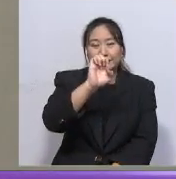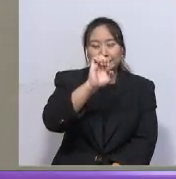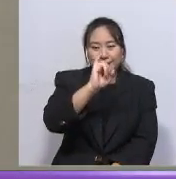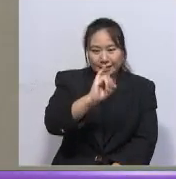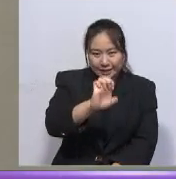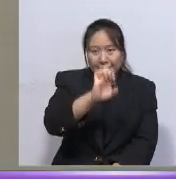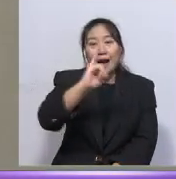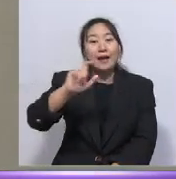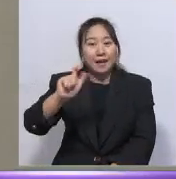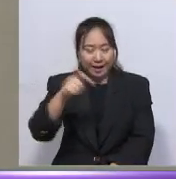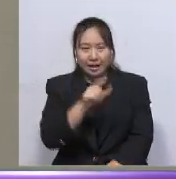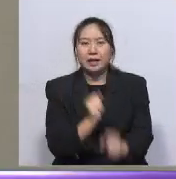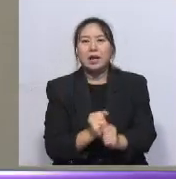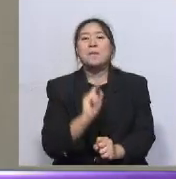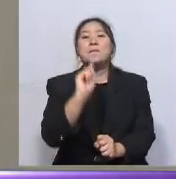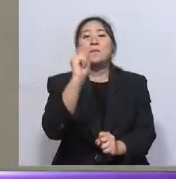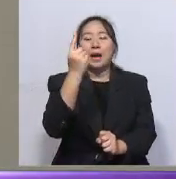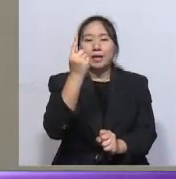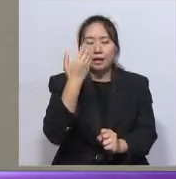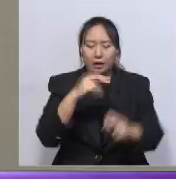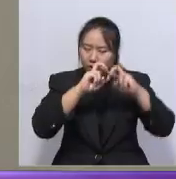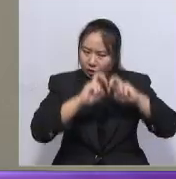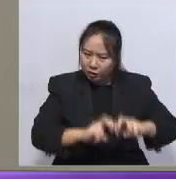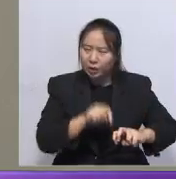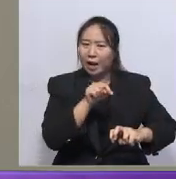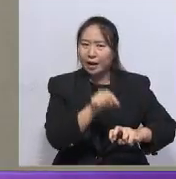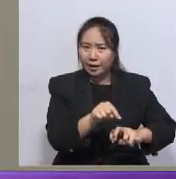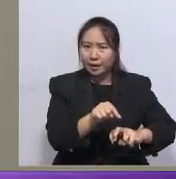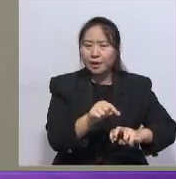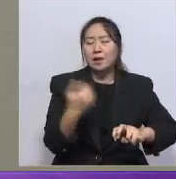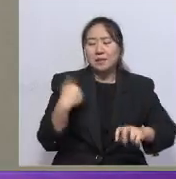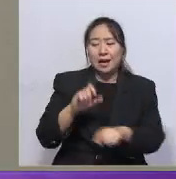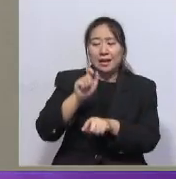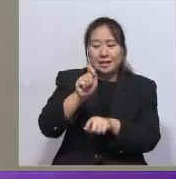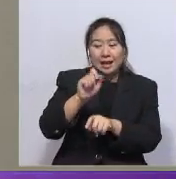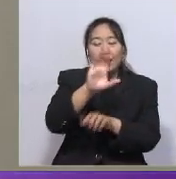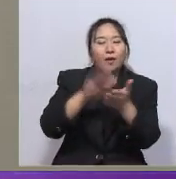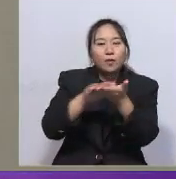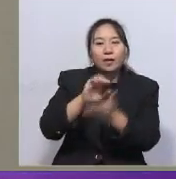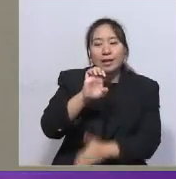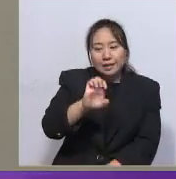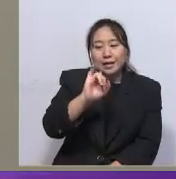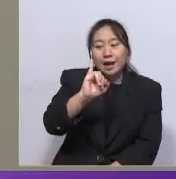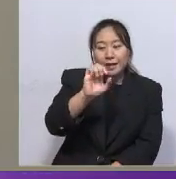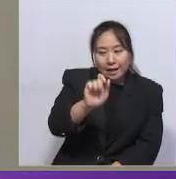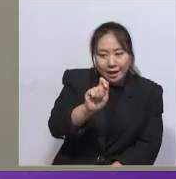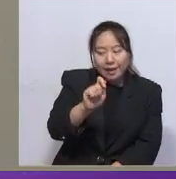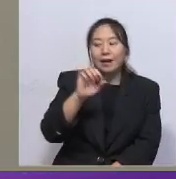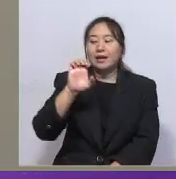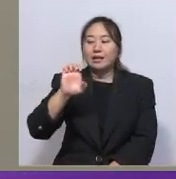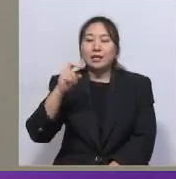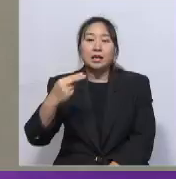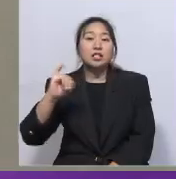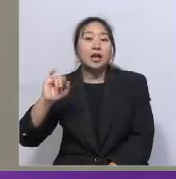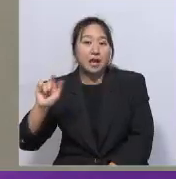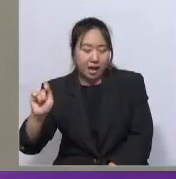าใหม่เนี่ยนะว่าไอ้ผลการศึกษา SEA นะเดิมมันมี EIA กับ ESA วันนี้มี SEA ขึ้นม